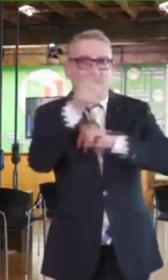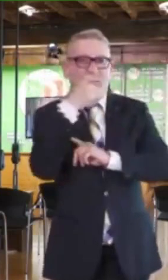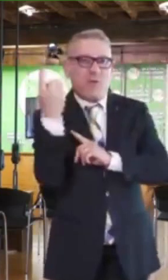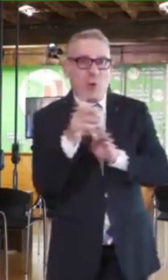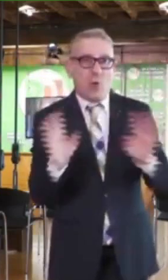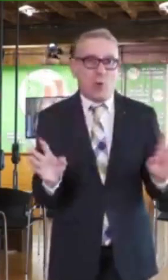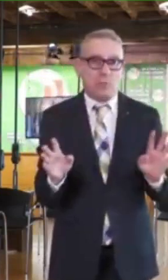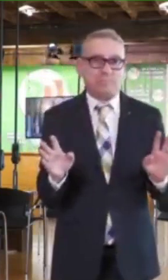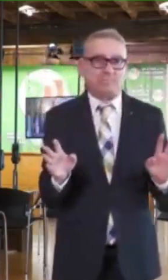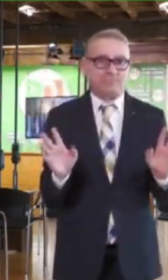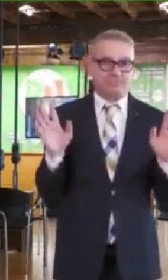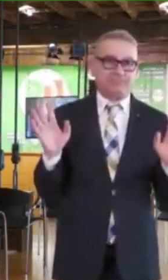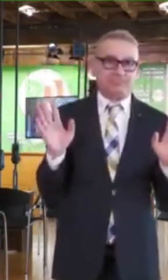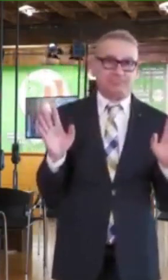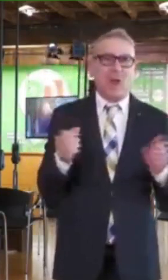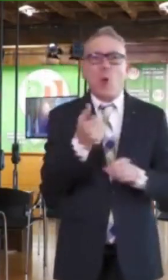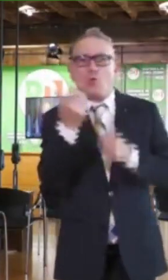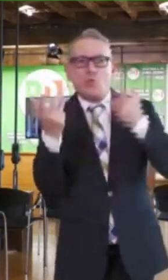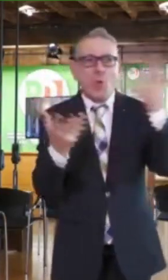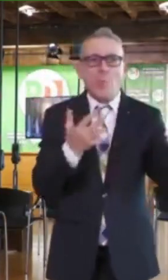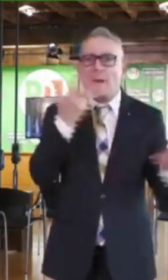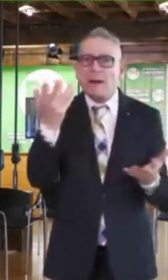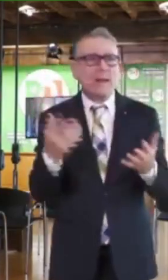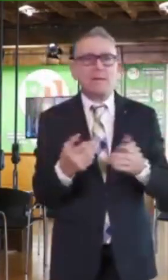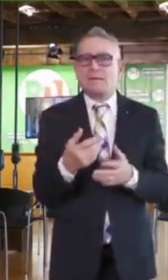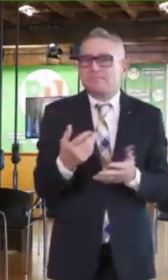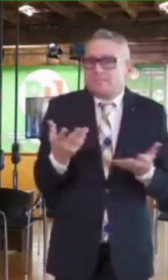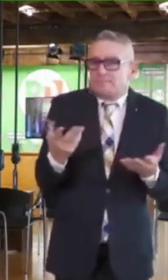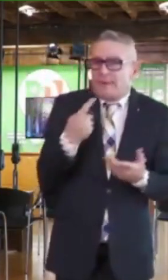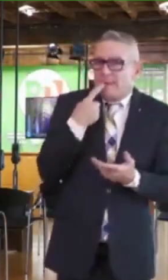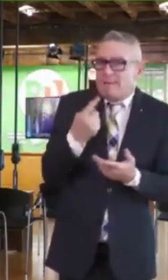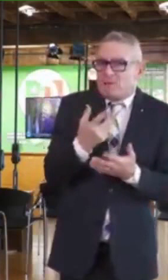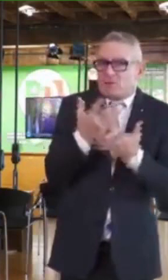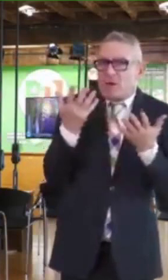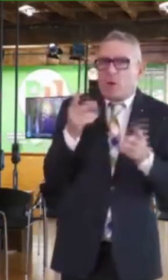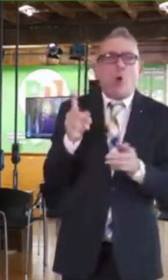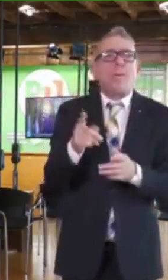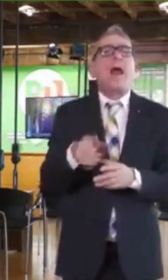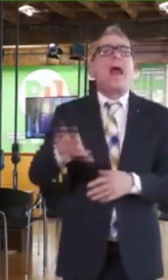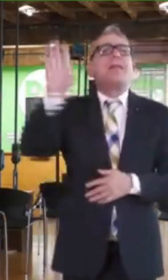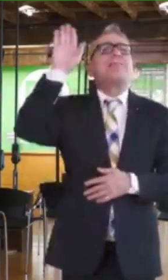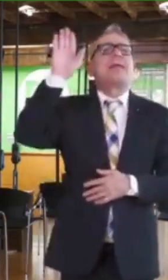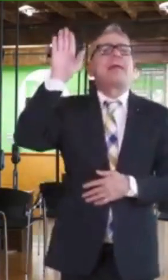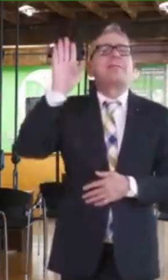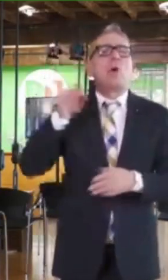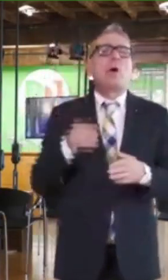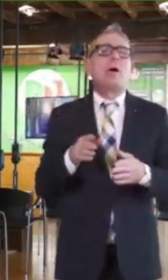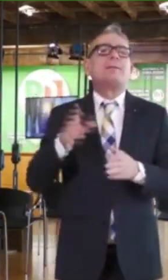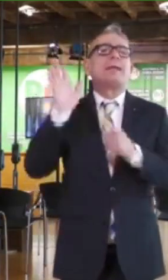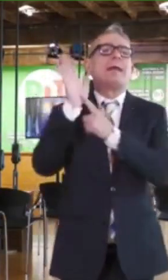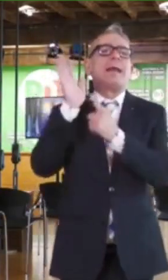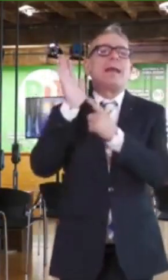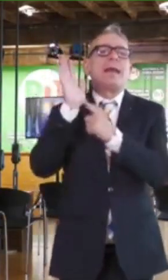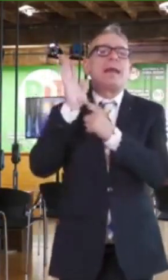i quali il centrodestra sia automaticamente con il diritto di precedenza o di prelazione